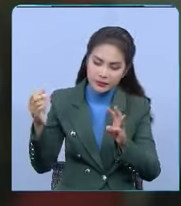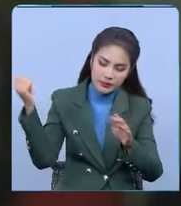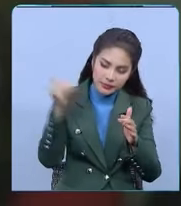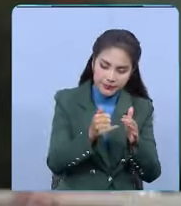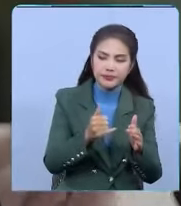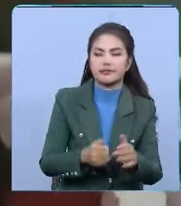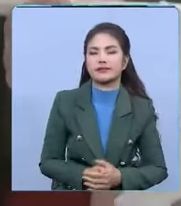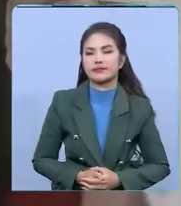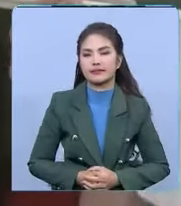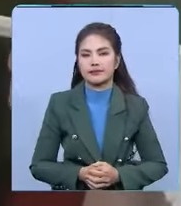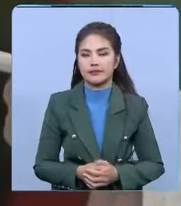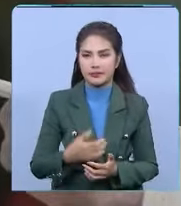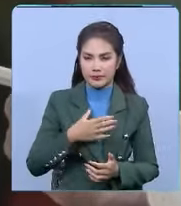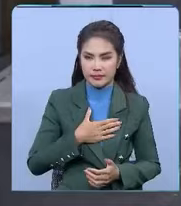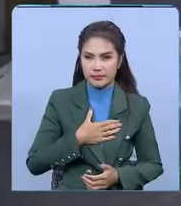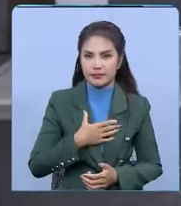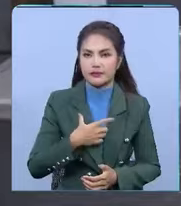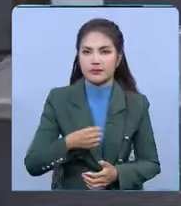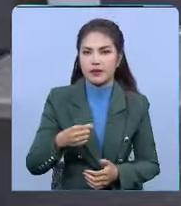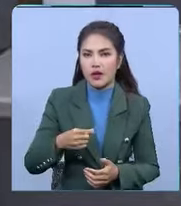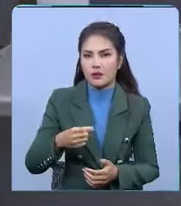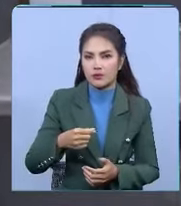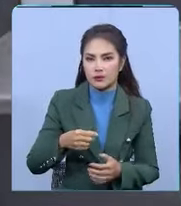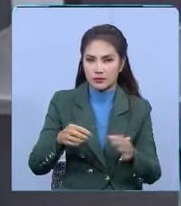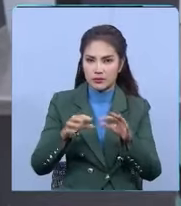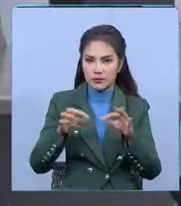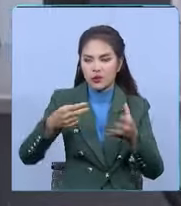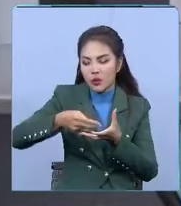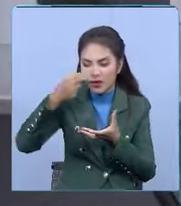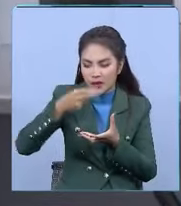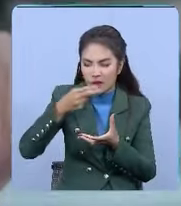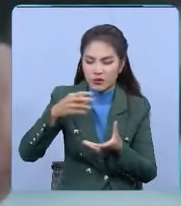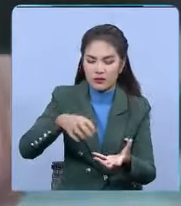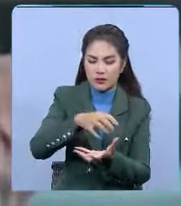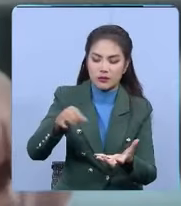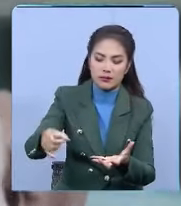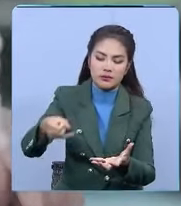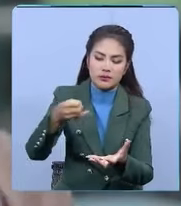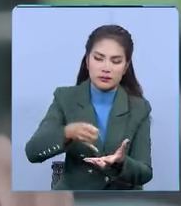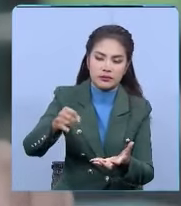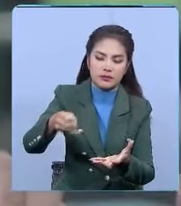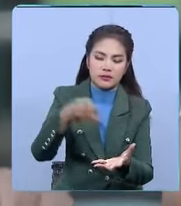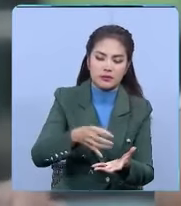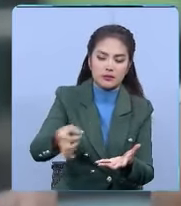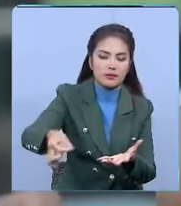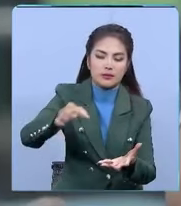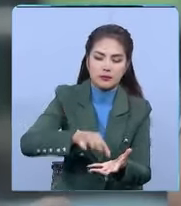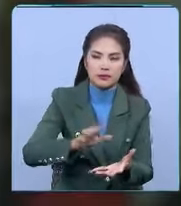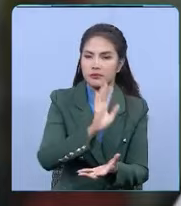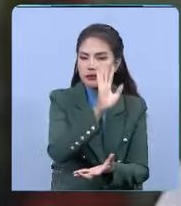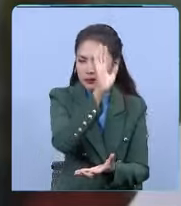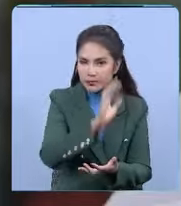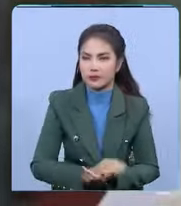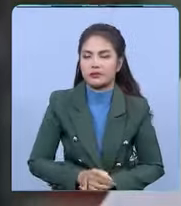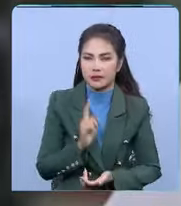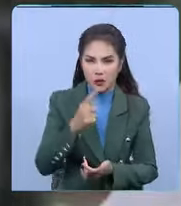คนทานก๋วยเตี๋ยวแบบไม่ปรุงฮะ นะฮะโอ้ดีนะ ผมรู้สึกว่าถ้าร้านไหนเขาอร่อยจริงเนี่ยเขาต้องอร่อยโดย